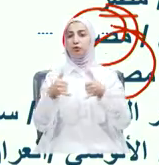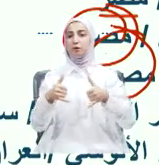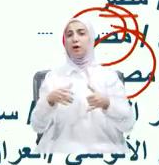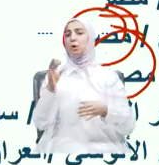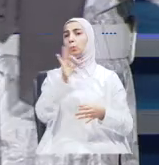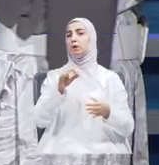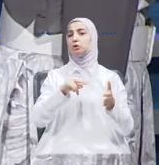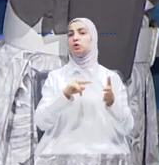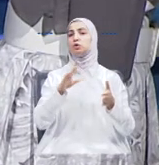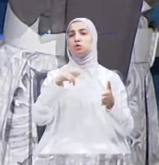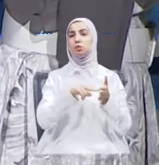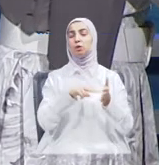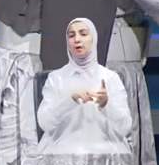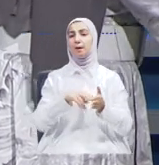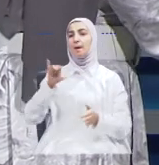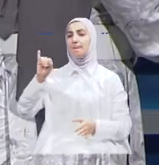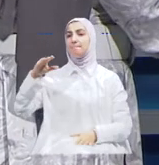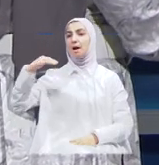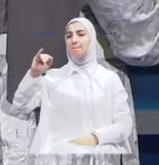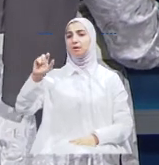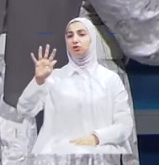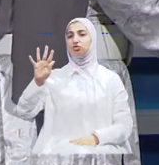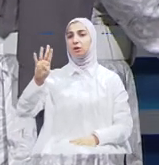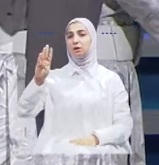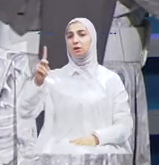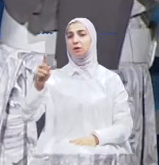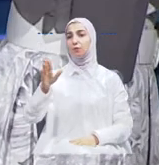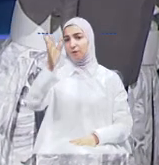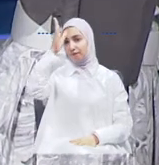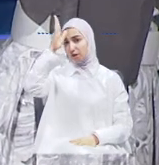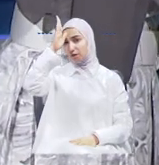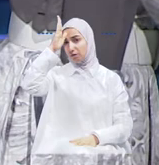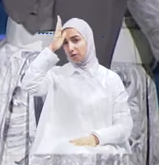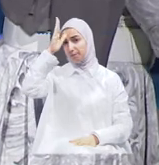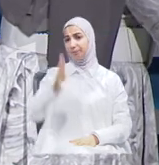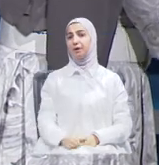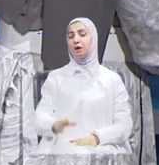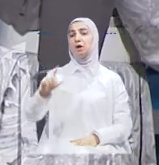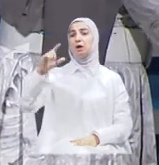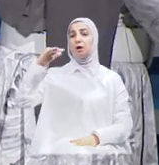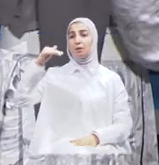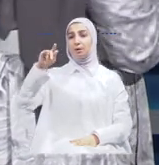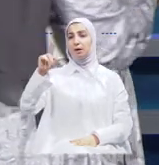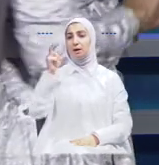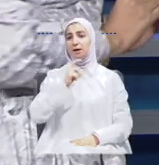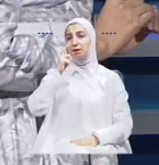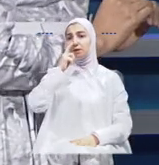في سوريا، محمد الشكري الألوسي في العراق، خير الدين باشا في تونس.